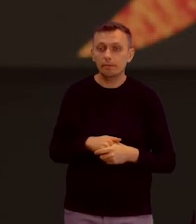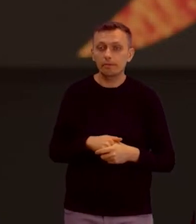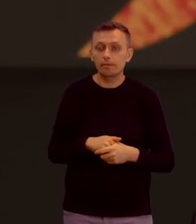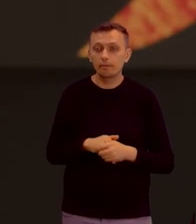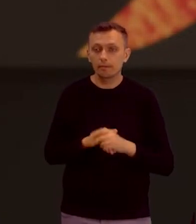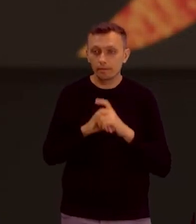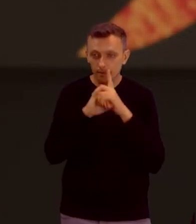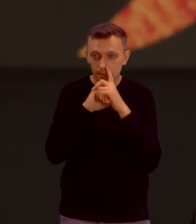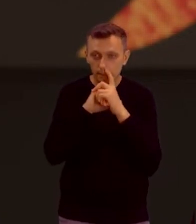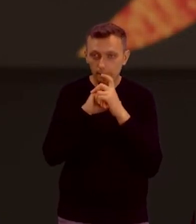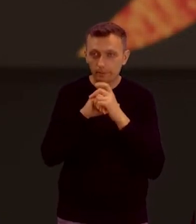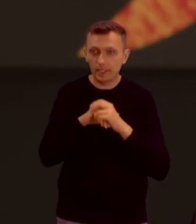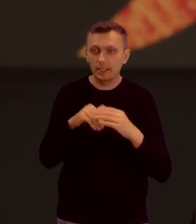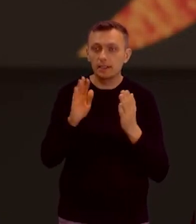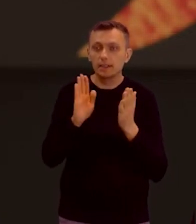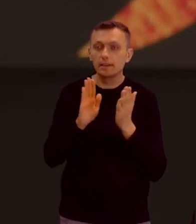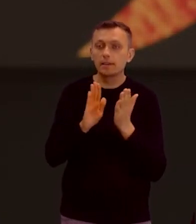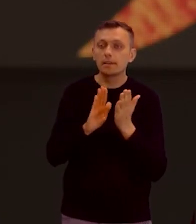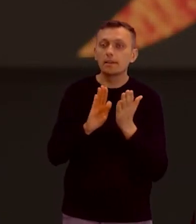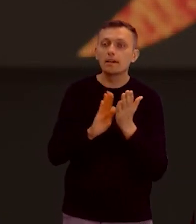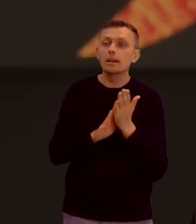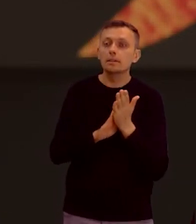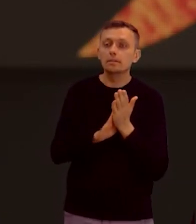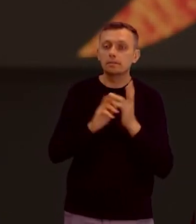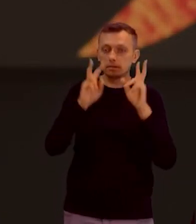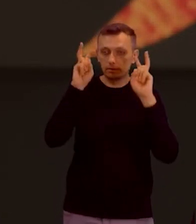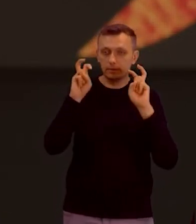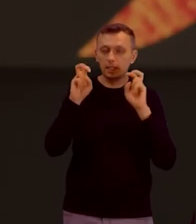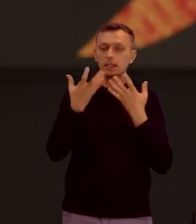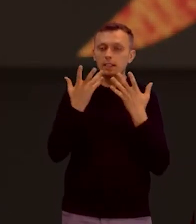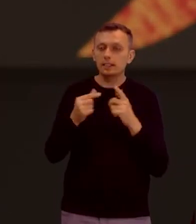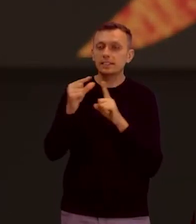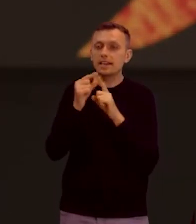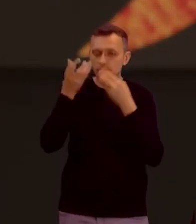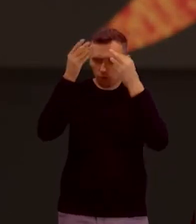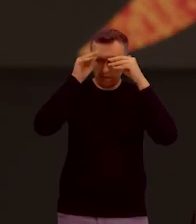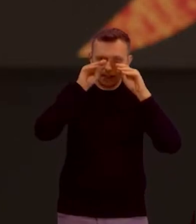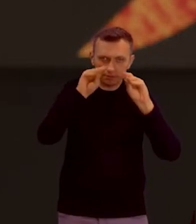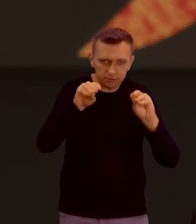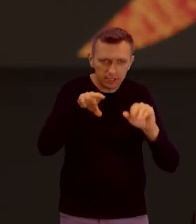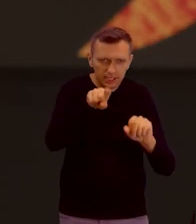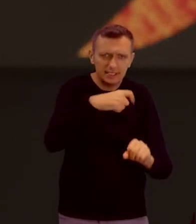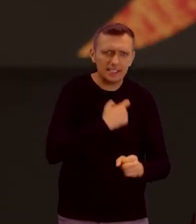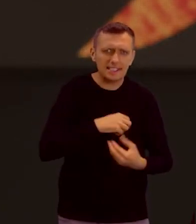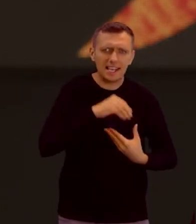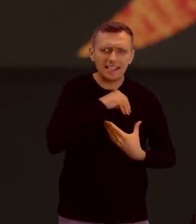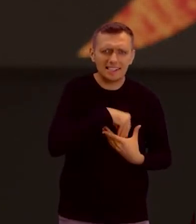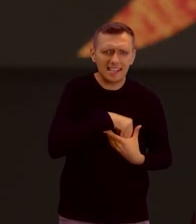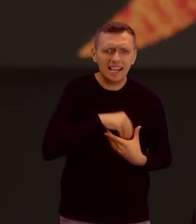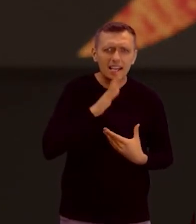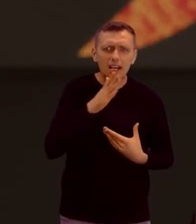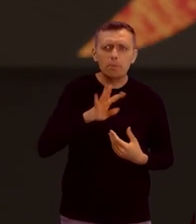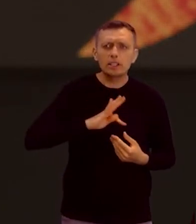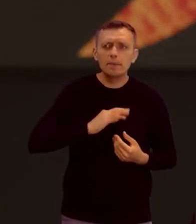dzisiaj przykazuję, będą w Twoim sercu. Wpajaj je swoim dzieciom, Mów o nich,